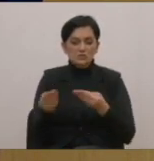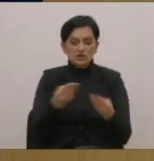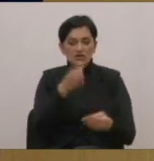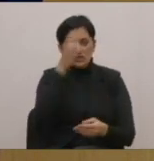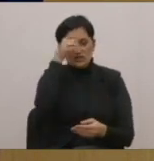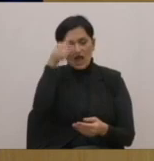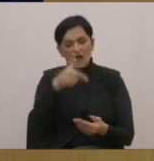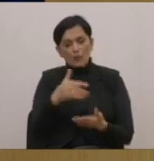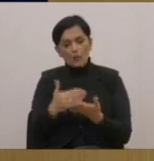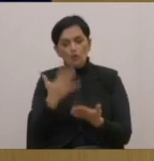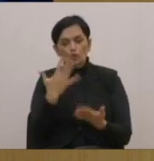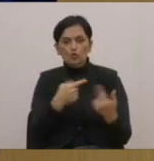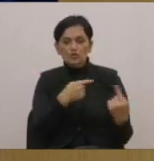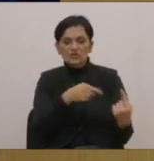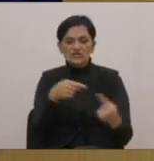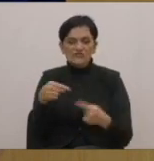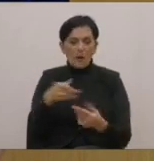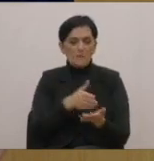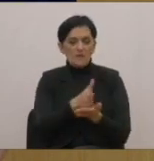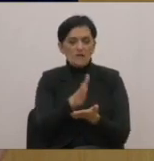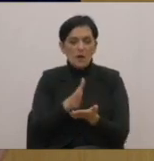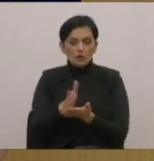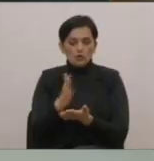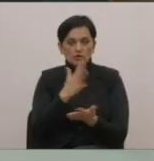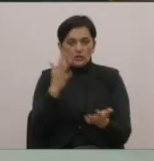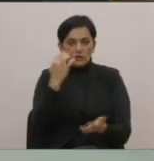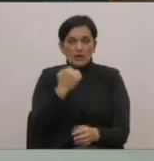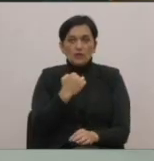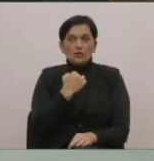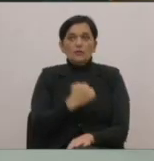național și tu schoa, mi-ar tu lebe, vidi, m-a dubă.